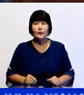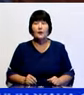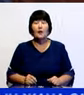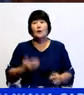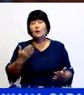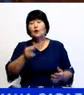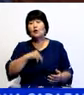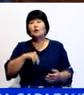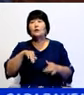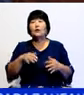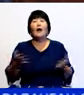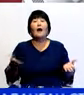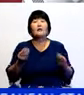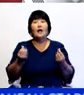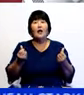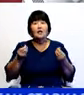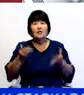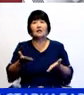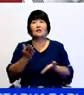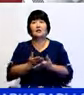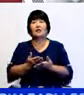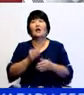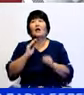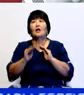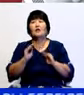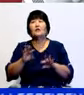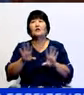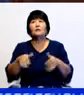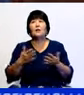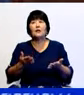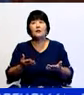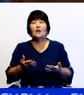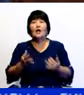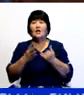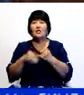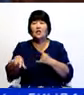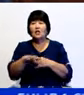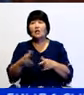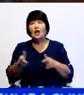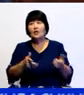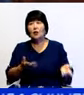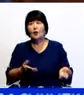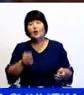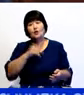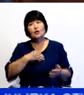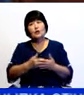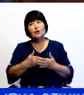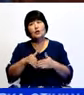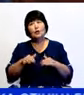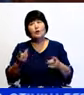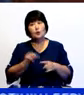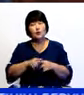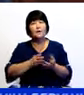Бұнда жұмыс жасату керек. Қанша қаражат кетті оған? Инфраструктура апаруға, сұраға, жерін дайындауға. Жұмыс жасау керек осы бағытта.